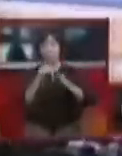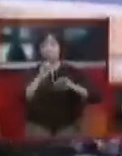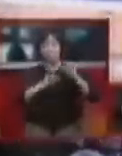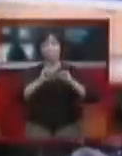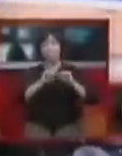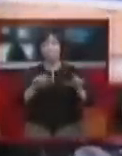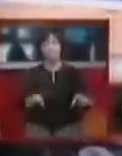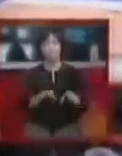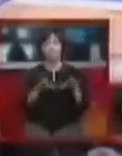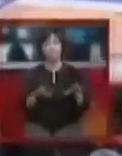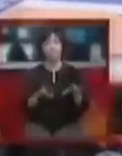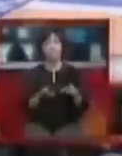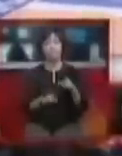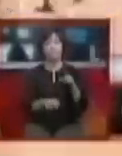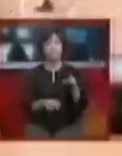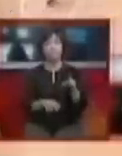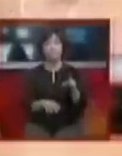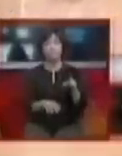Susunod sa aksyon!